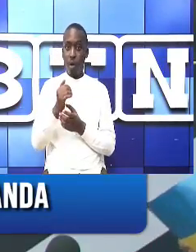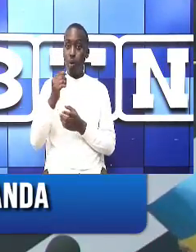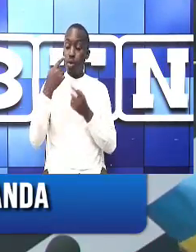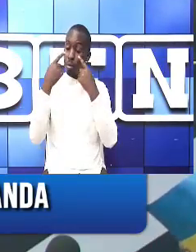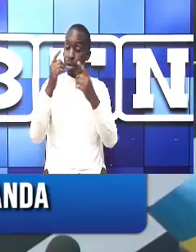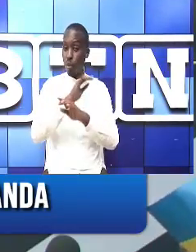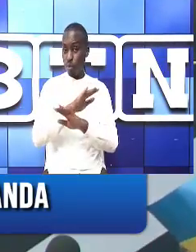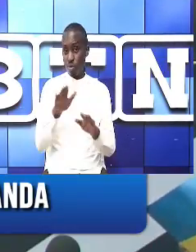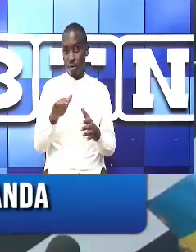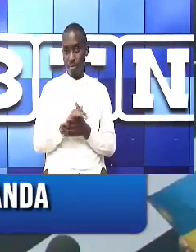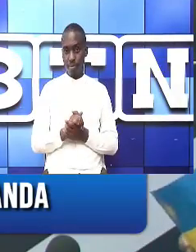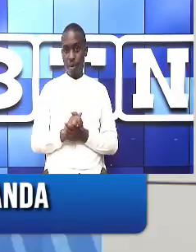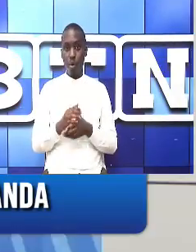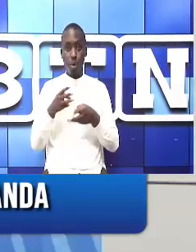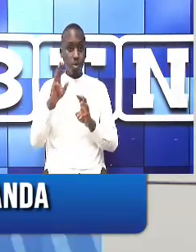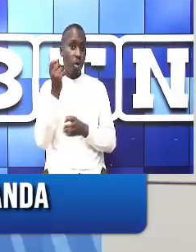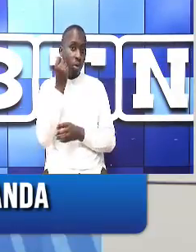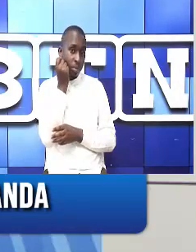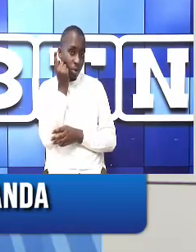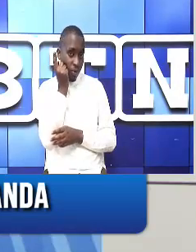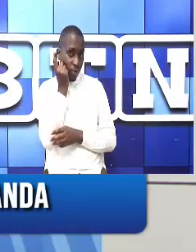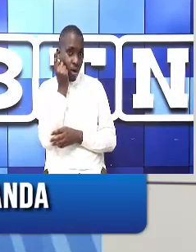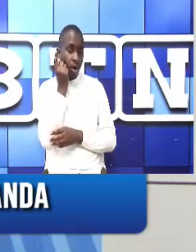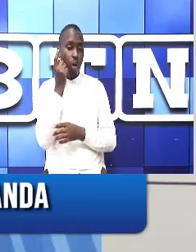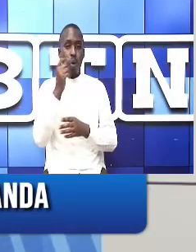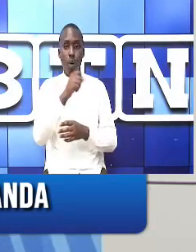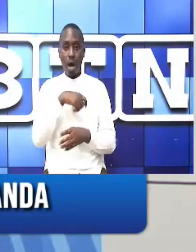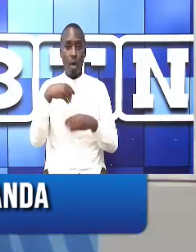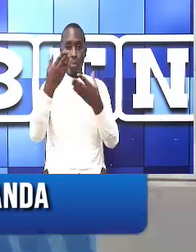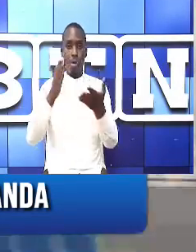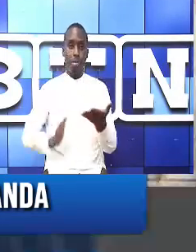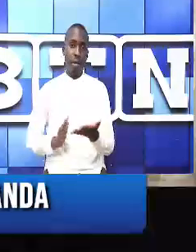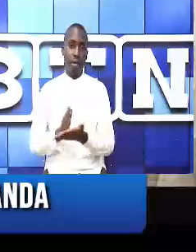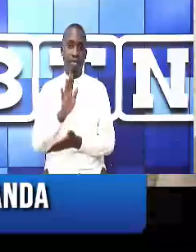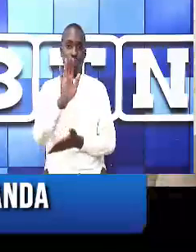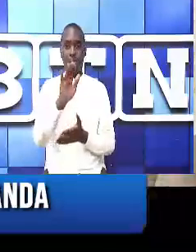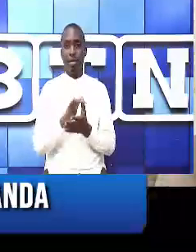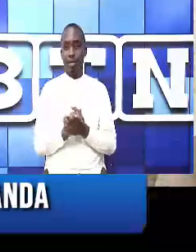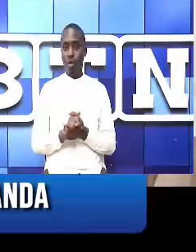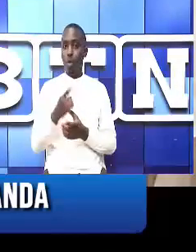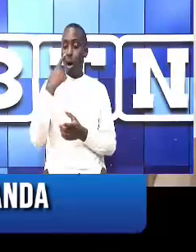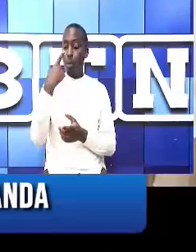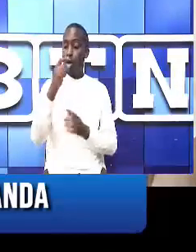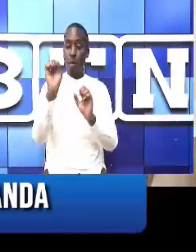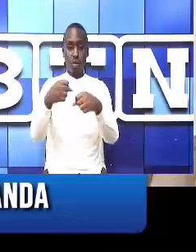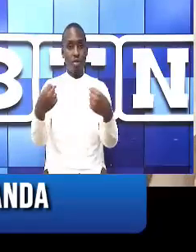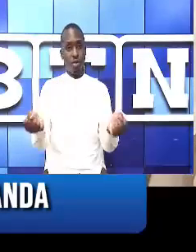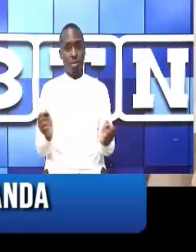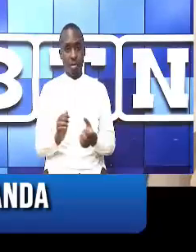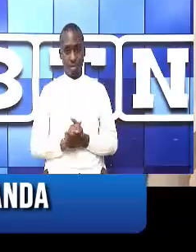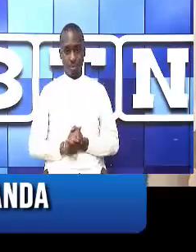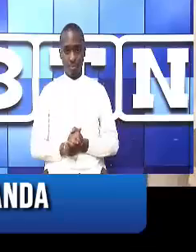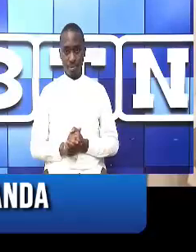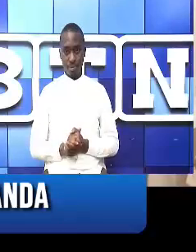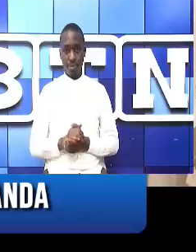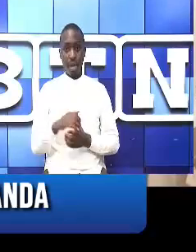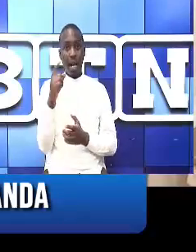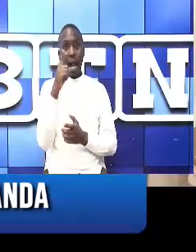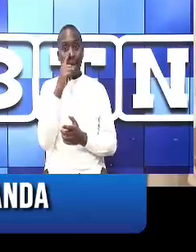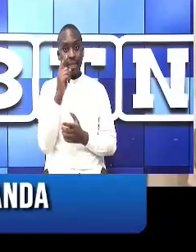ukimubona gusa uko umwumva ukamuhuza uburenganzira bwe icyo ni ikibazo gikomeye kudashobora